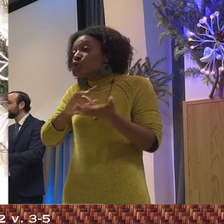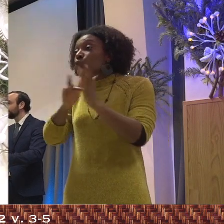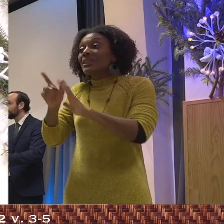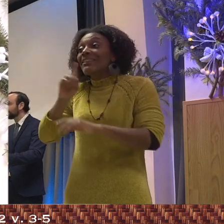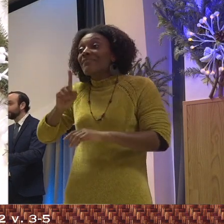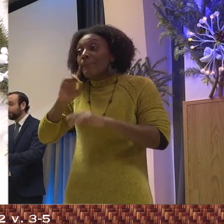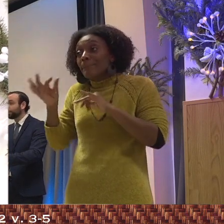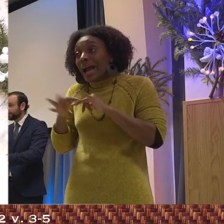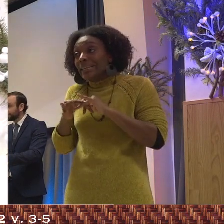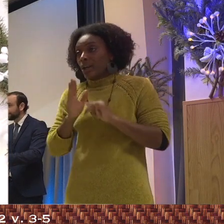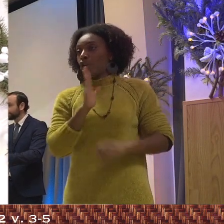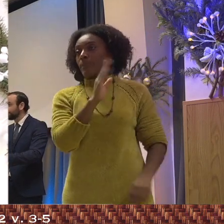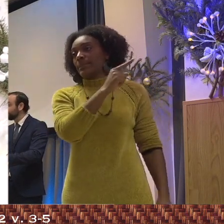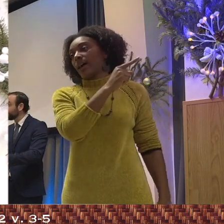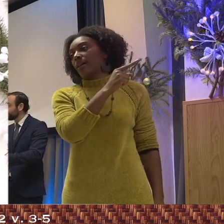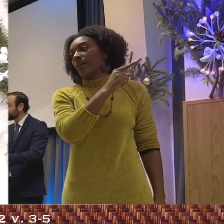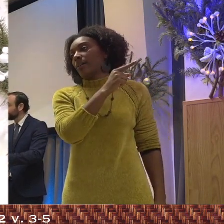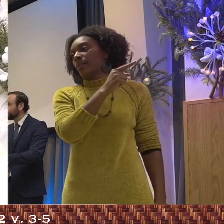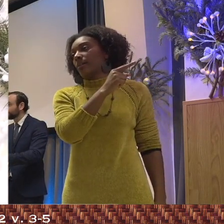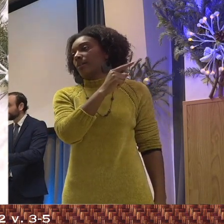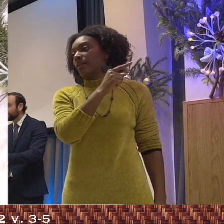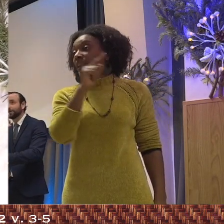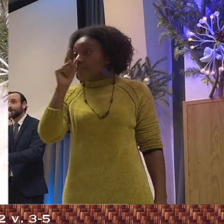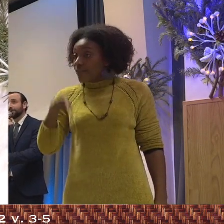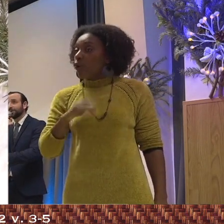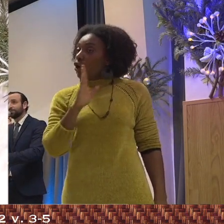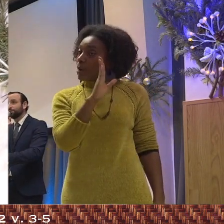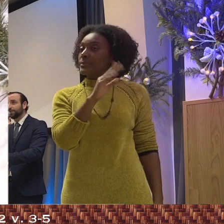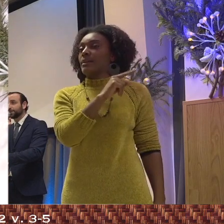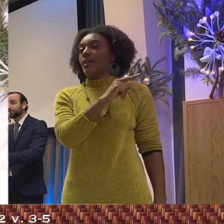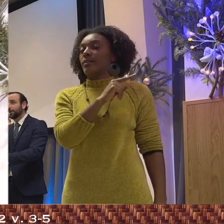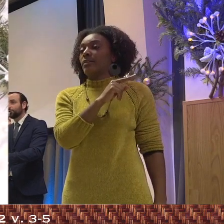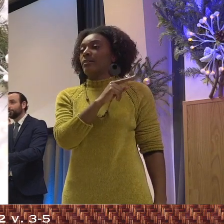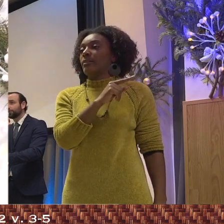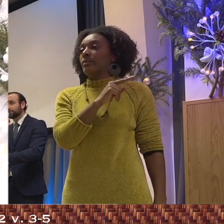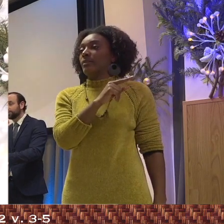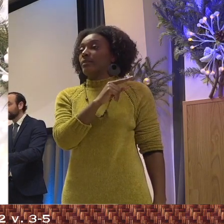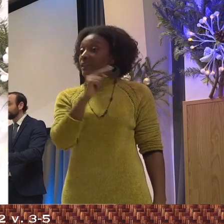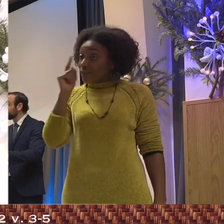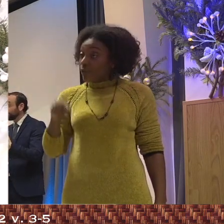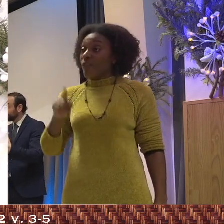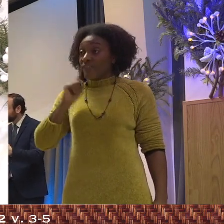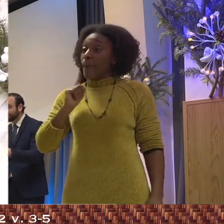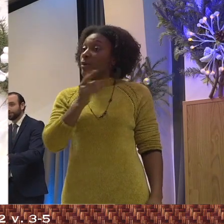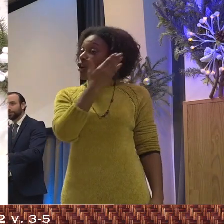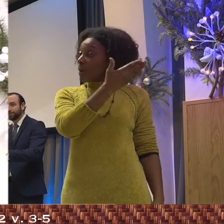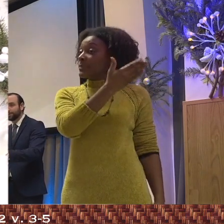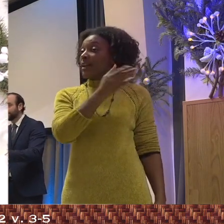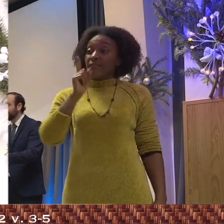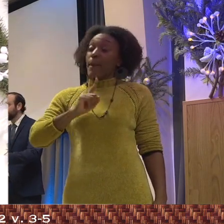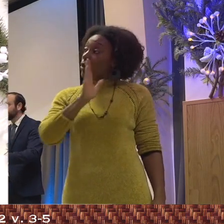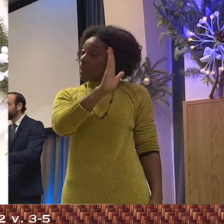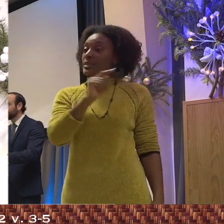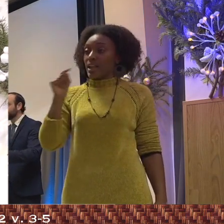votre manière de vivre, mes sœurs. C'est ce que vous devez rechercher dans votre maison. Vous devez être de bonne constitution, vous devez être en forme